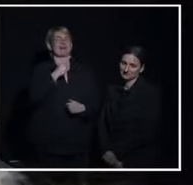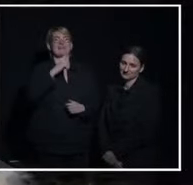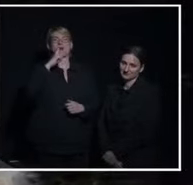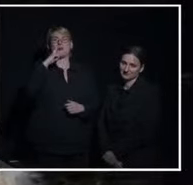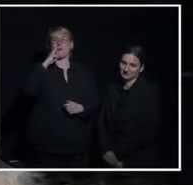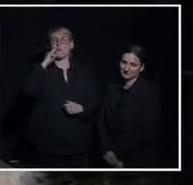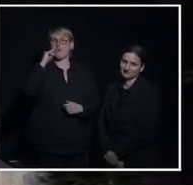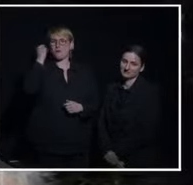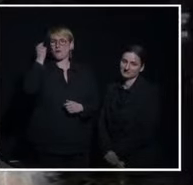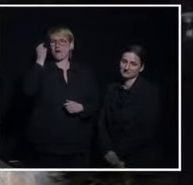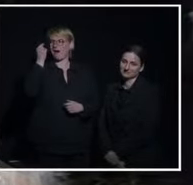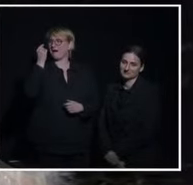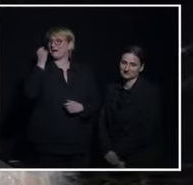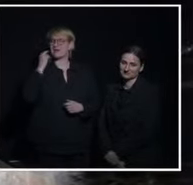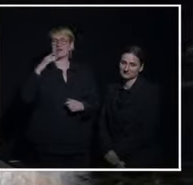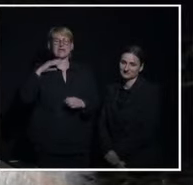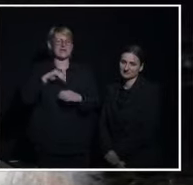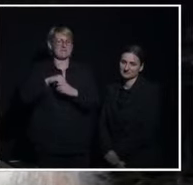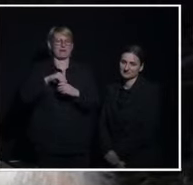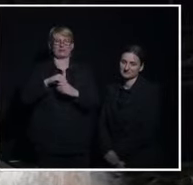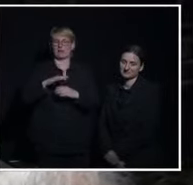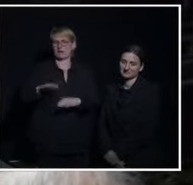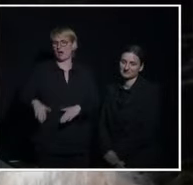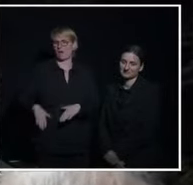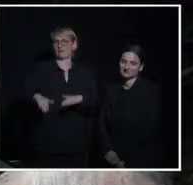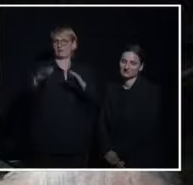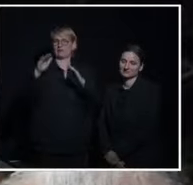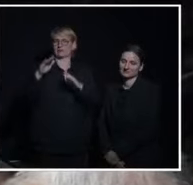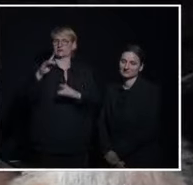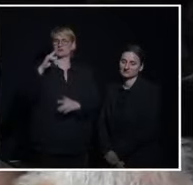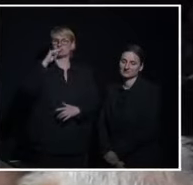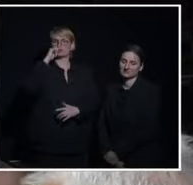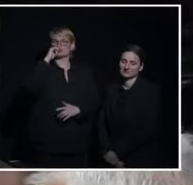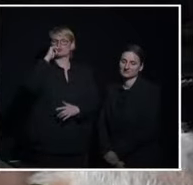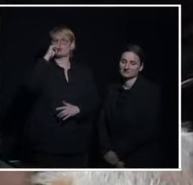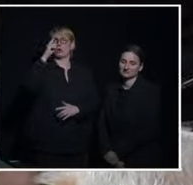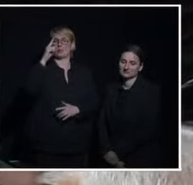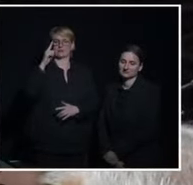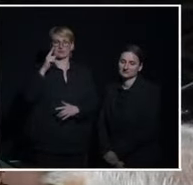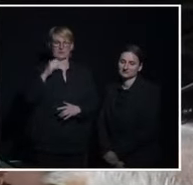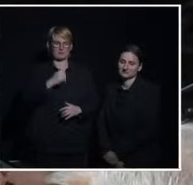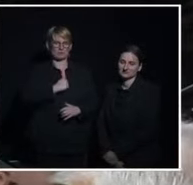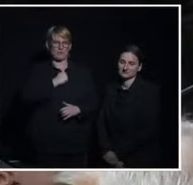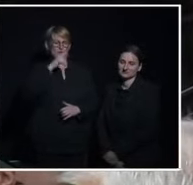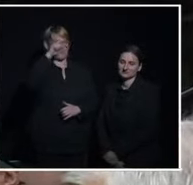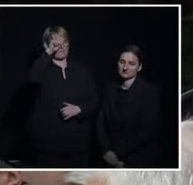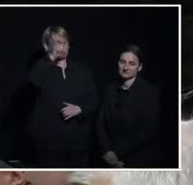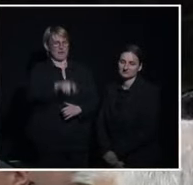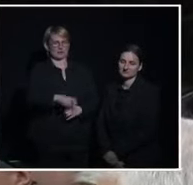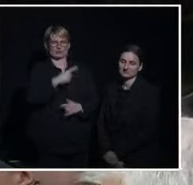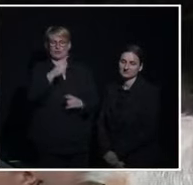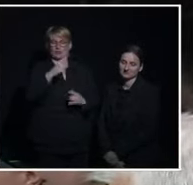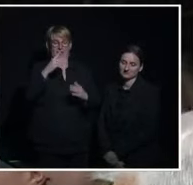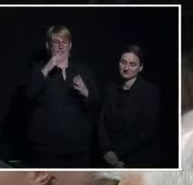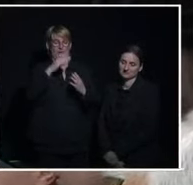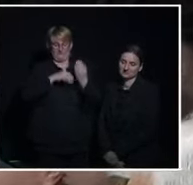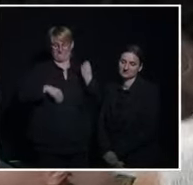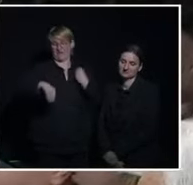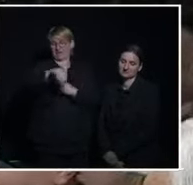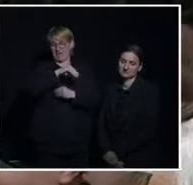sind aufgewachsen, dass wir stolz sein konnten, einen so mutigen Menschen und auch die ganze